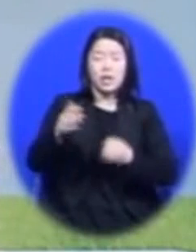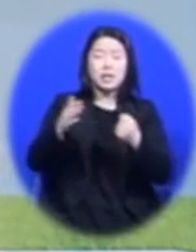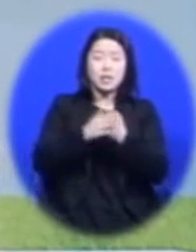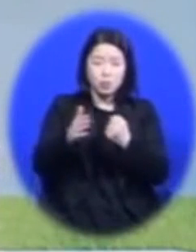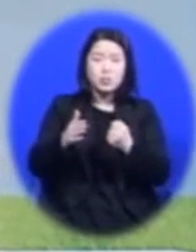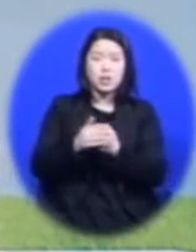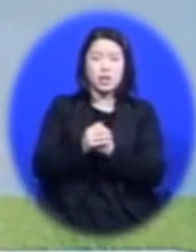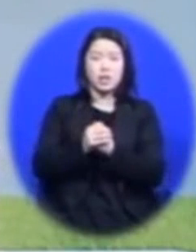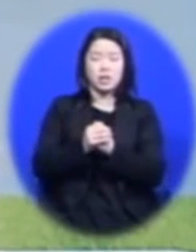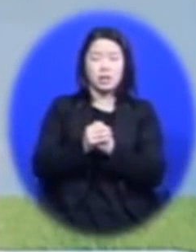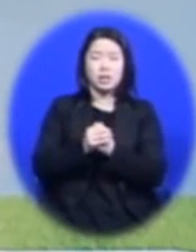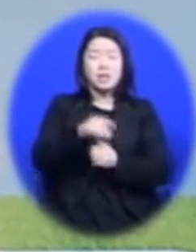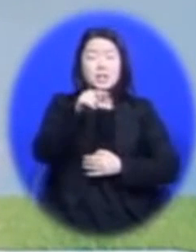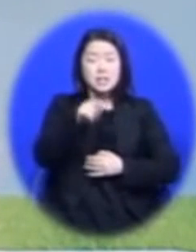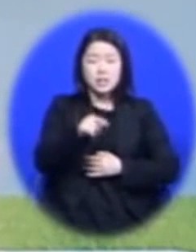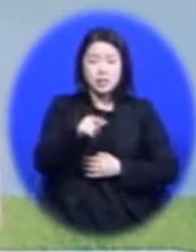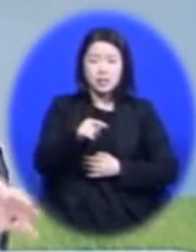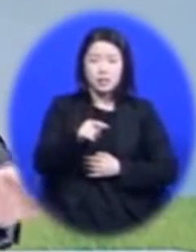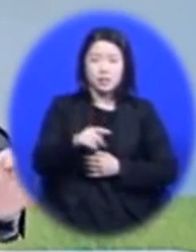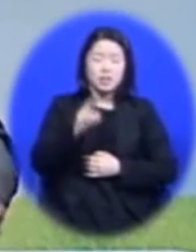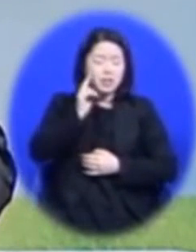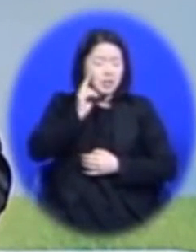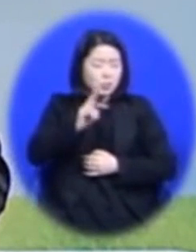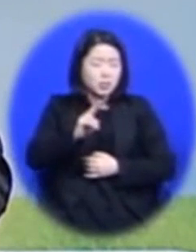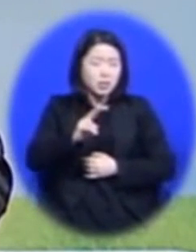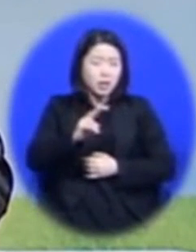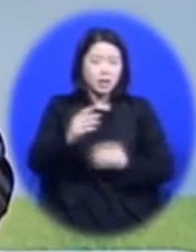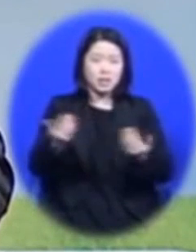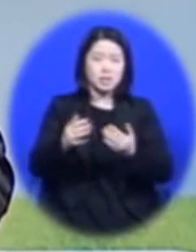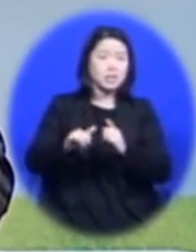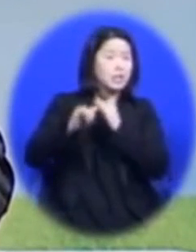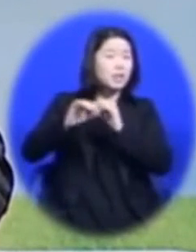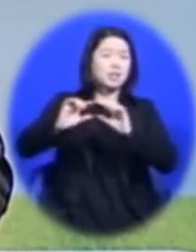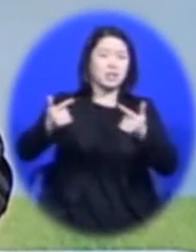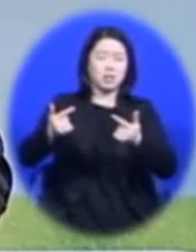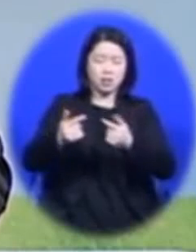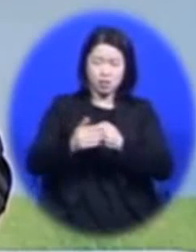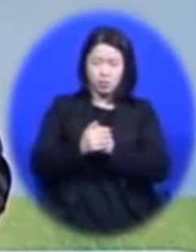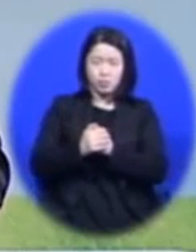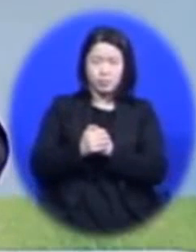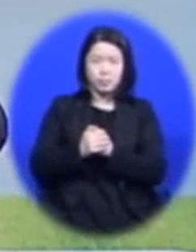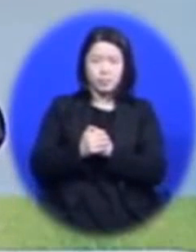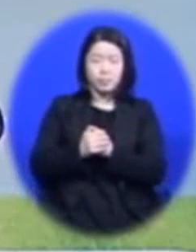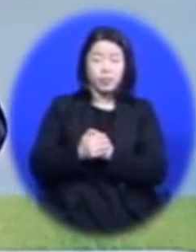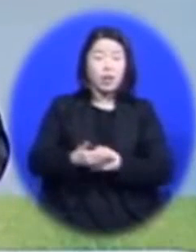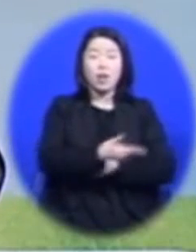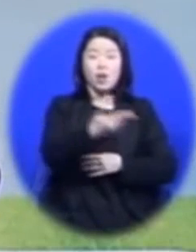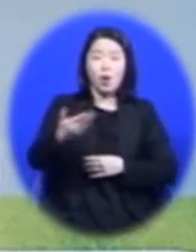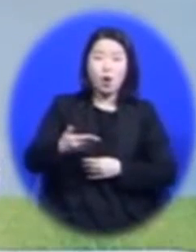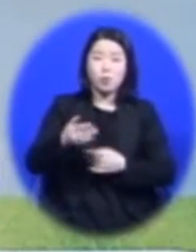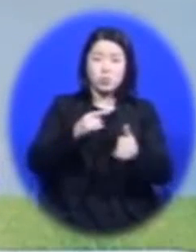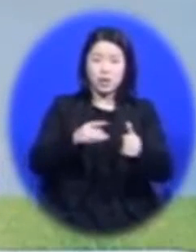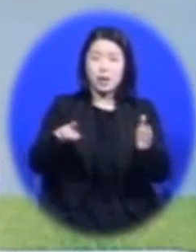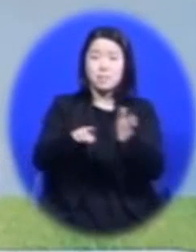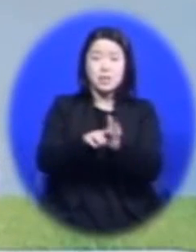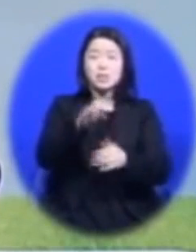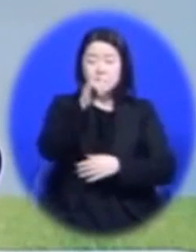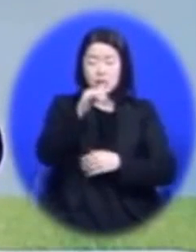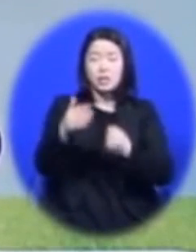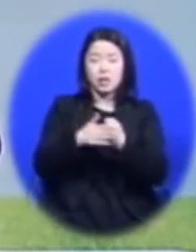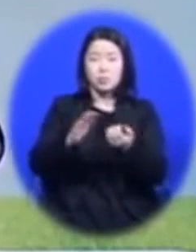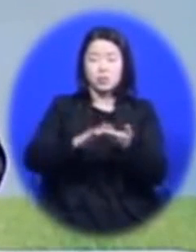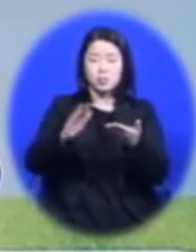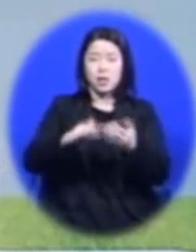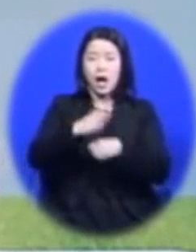그래서 그 끔찍한 일을 저지르지 않아요. 여러분에게 믿음이 있는 거예요.